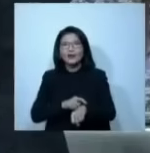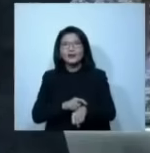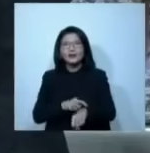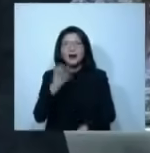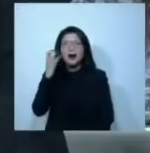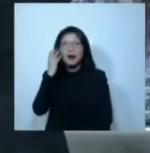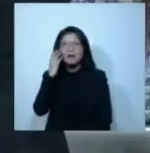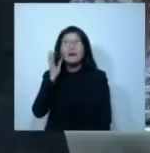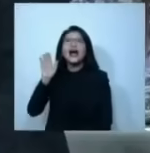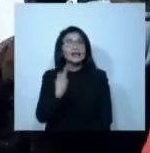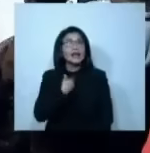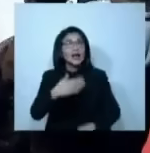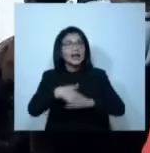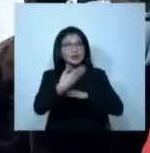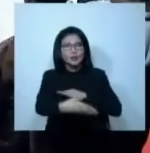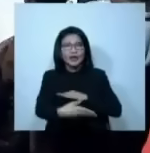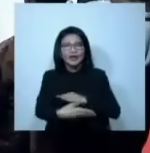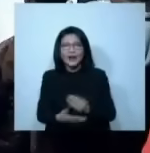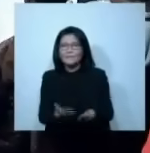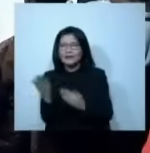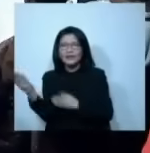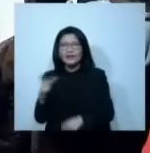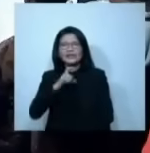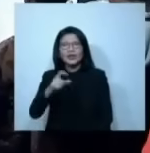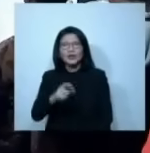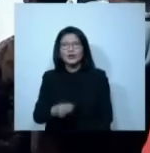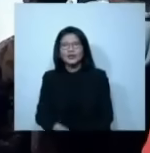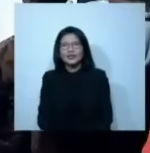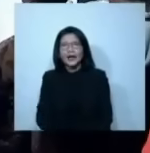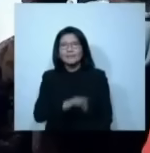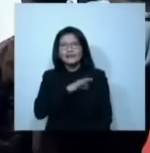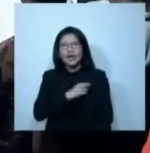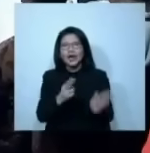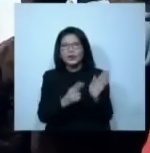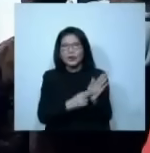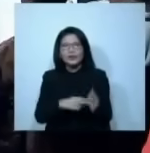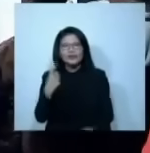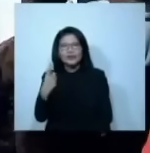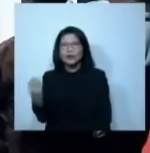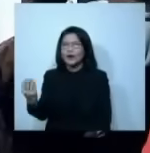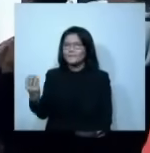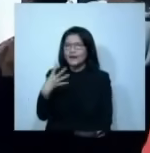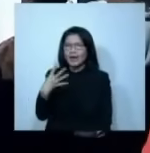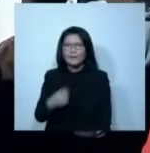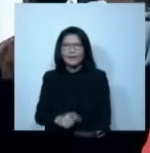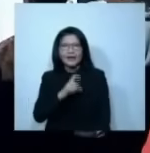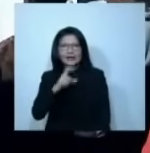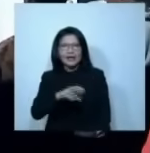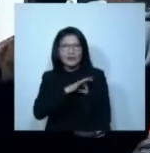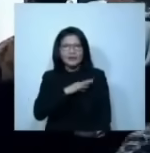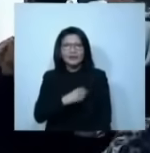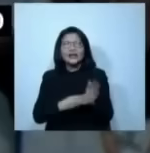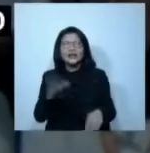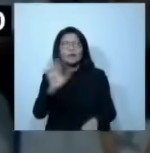itui ya pemilih loyal bukan hanya loyal ya kalau loyal sih masih masih bisa ee dipertimbangan kalau digeser